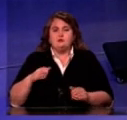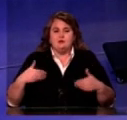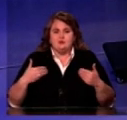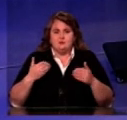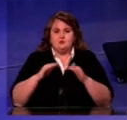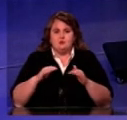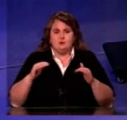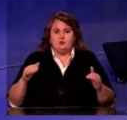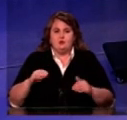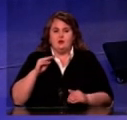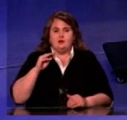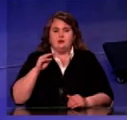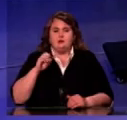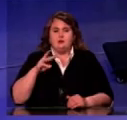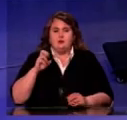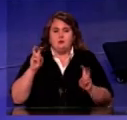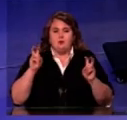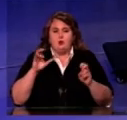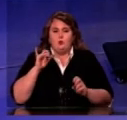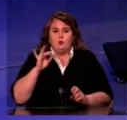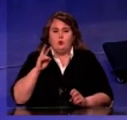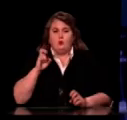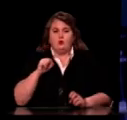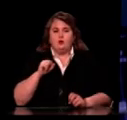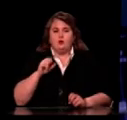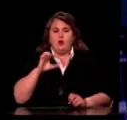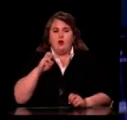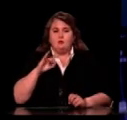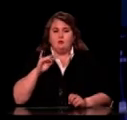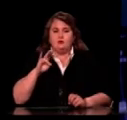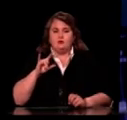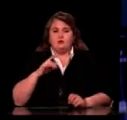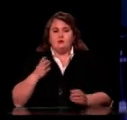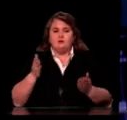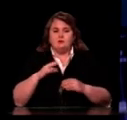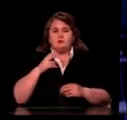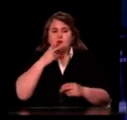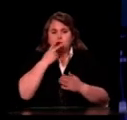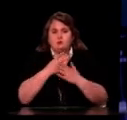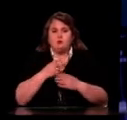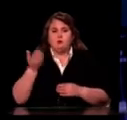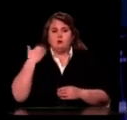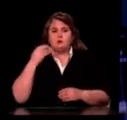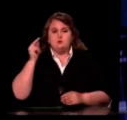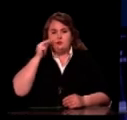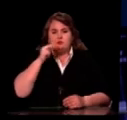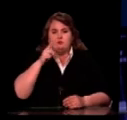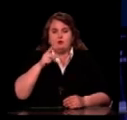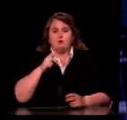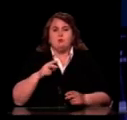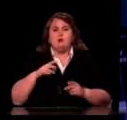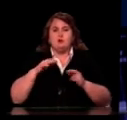Здравствуйте, ребята! Тема нашего урока – амины. Давайте рассмотрим. На прошлом занятии вы